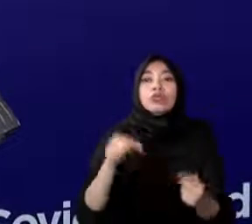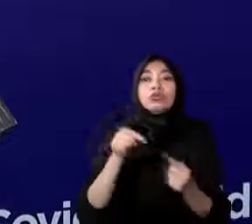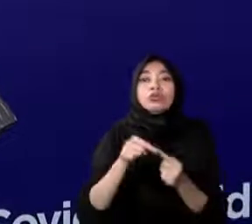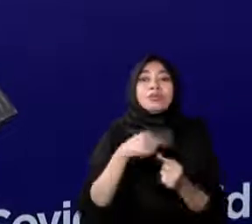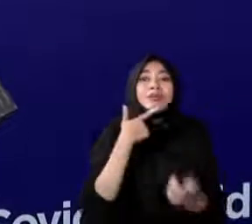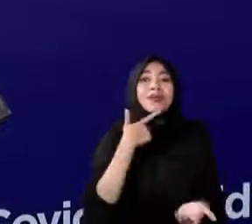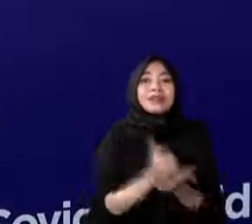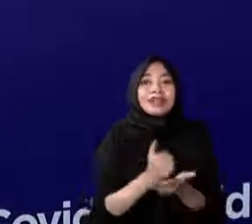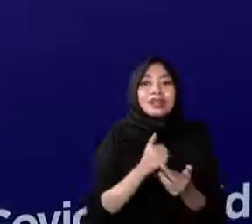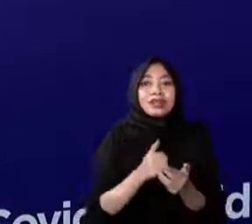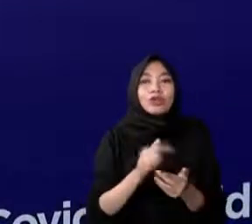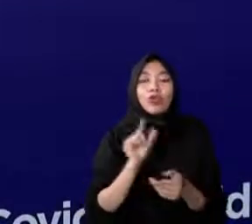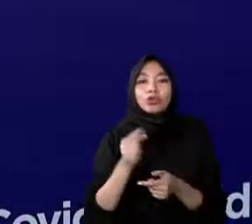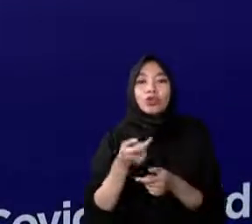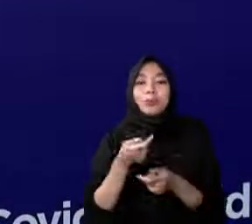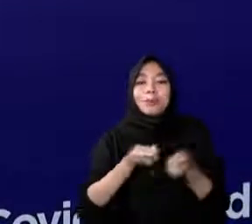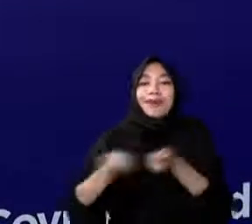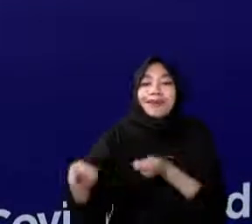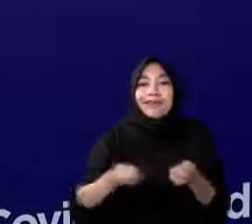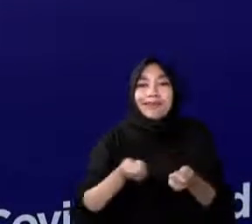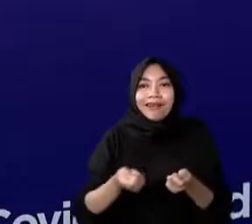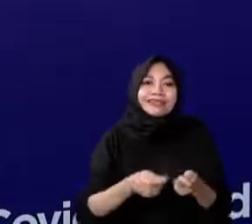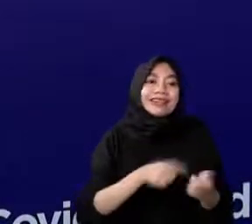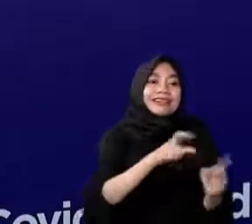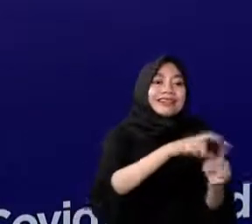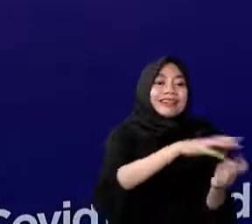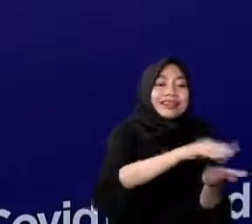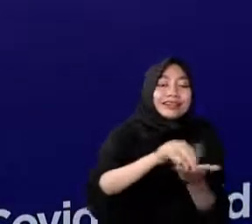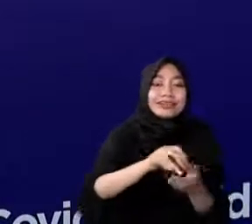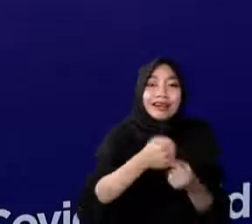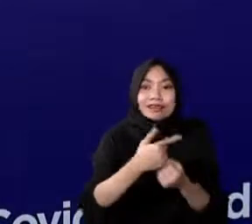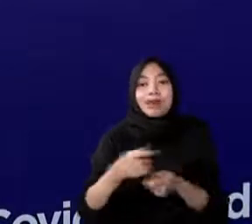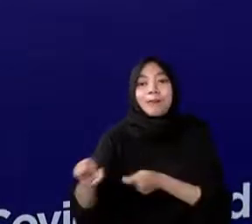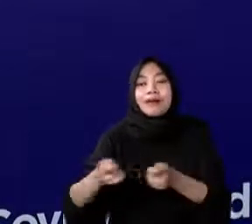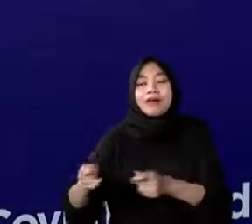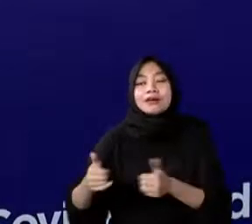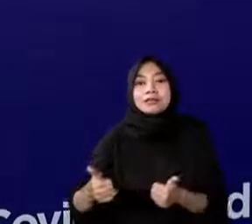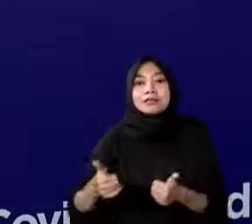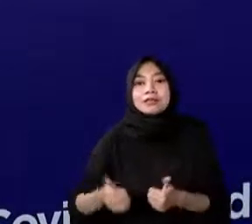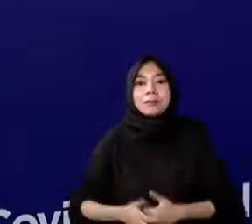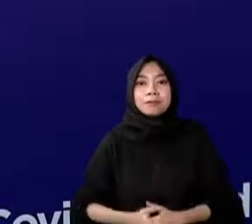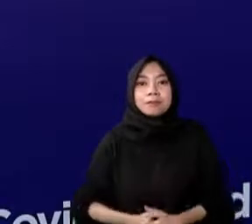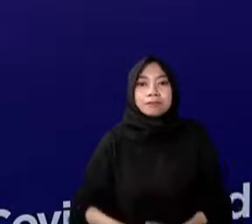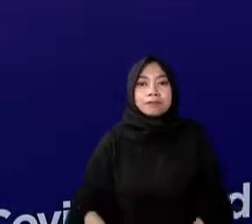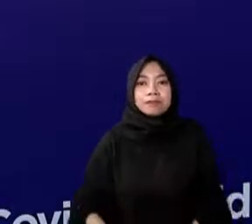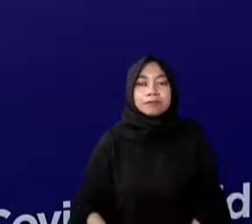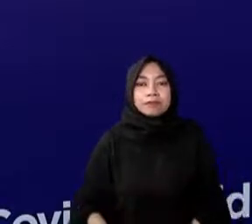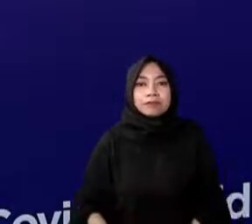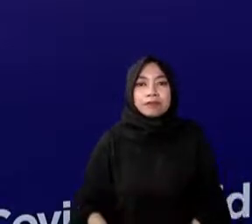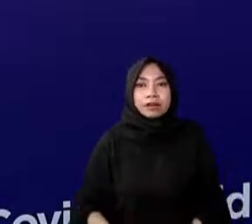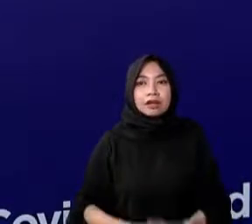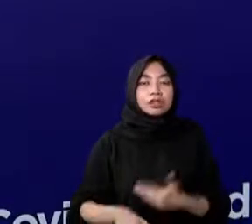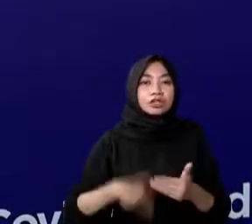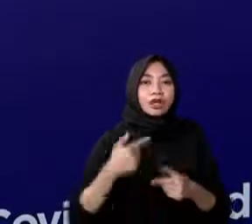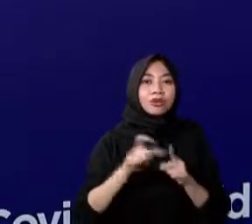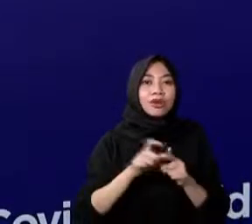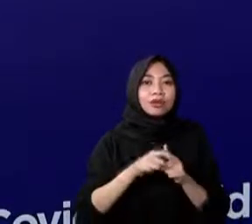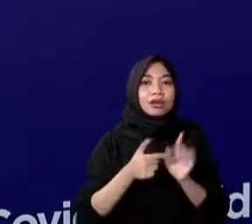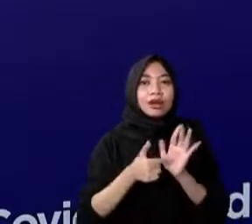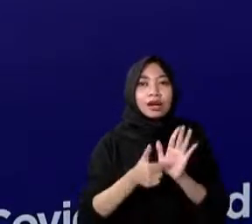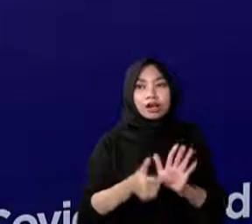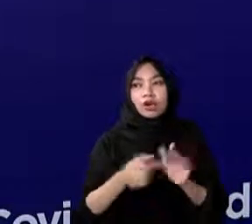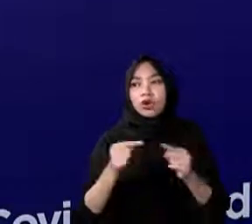sebagai upaya pengendalian yang harus dilakukan oleh daerah. Nah, yang selanjutnya ini juga saya pengen kasih lihat nih Mbak Putri terkait